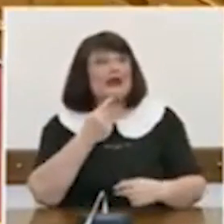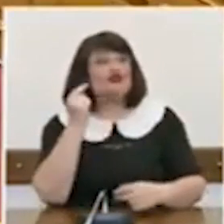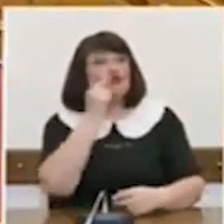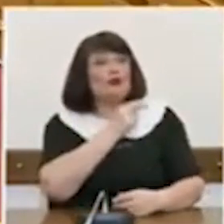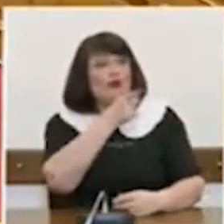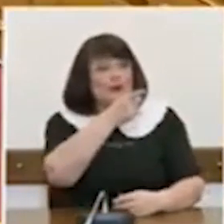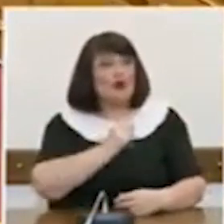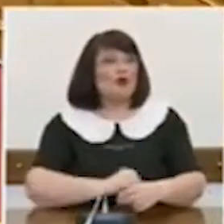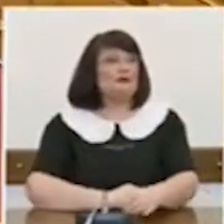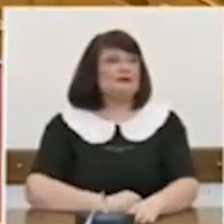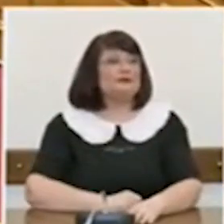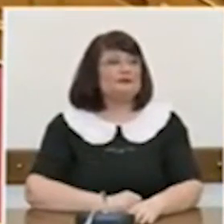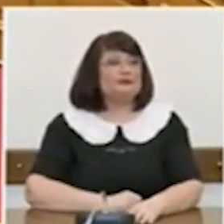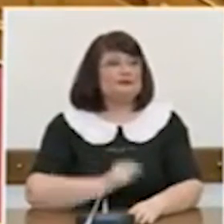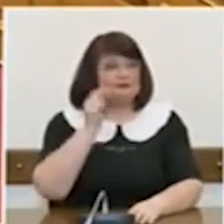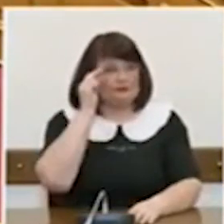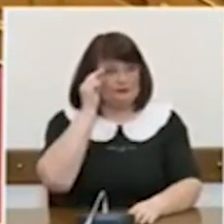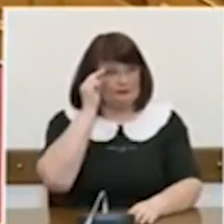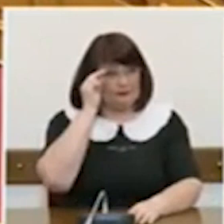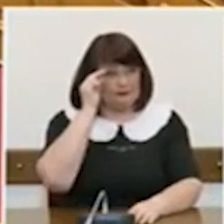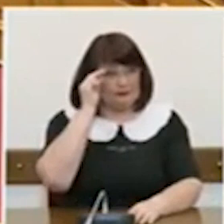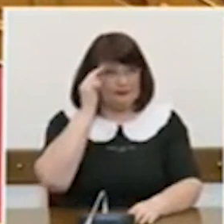Όχι, μην μιλάτε για ψέματα εσείς. Ο καθέξιν ψεύτης. Παρακαλώ στο